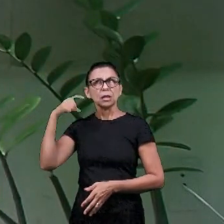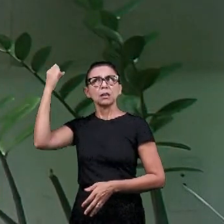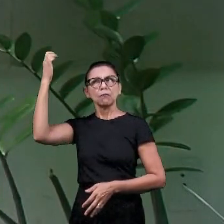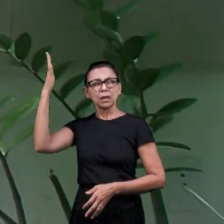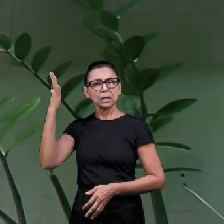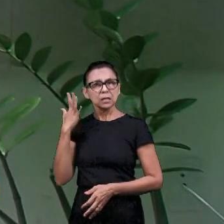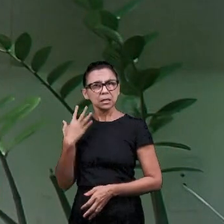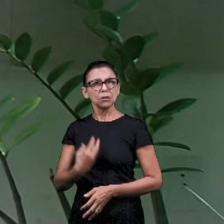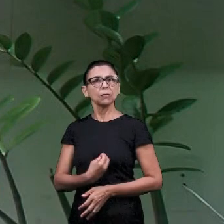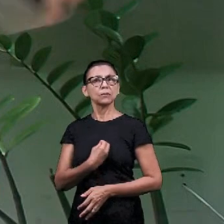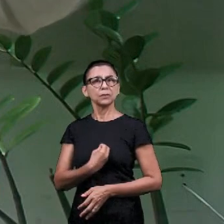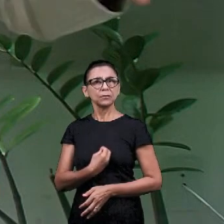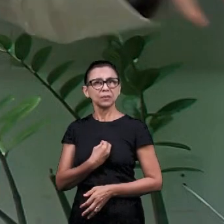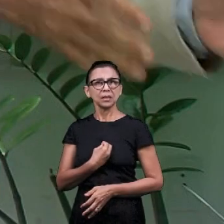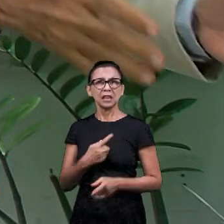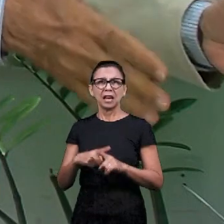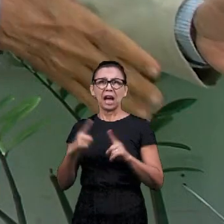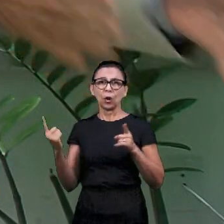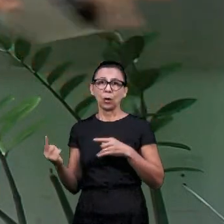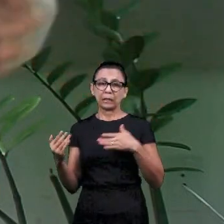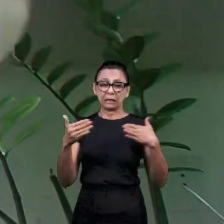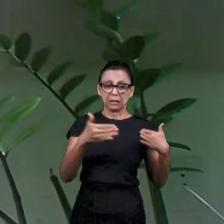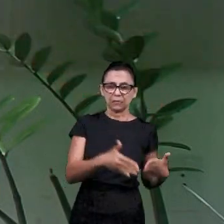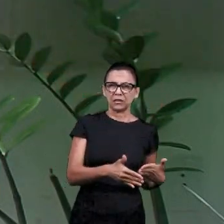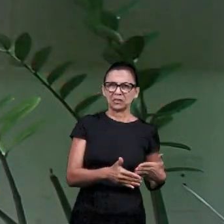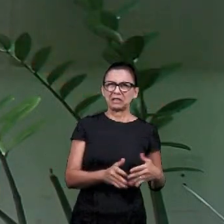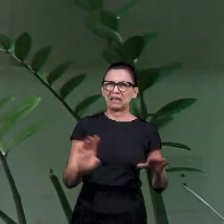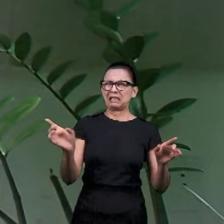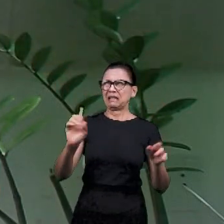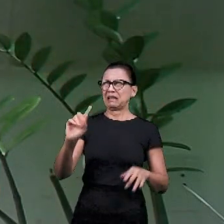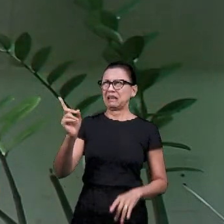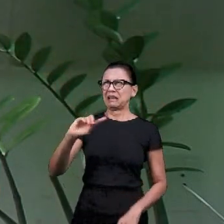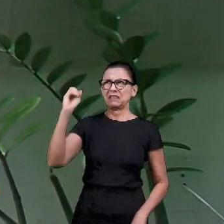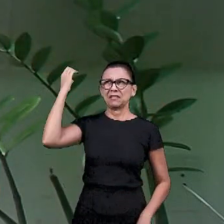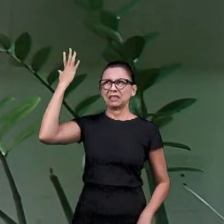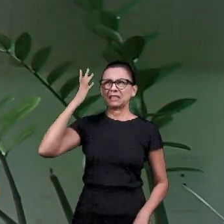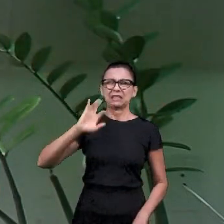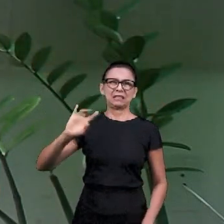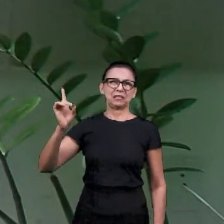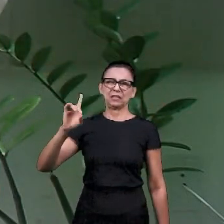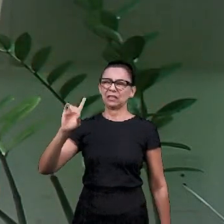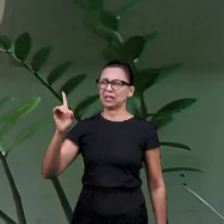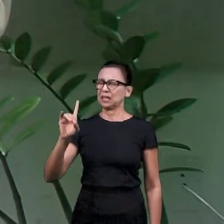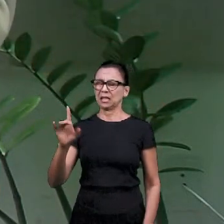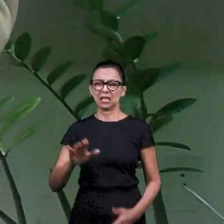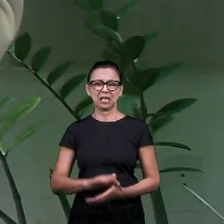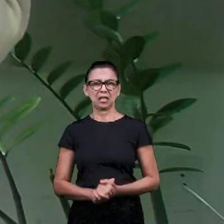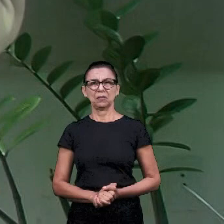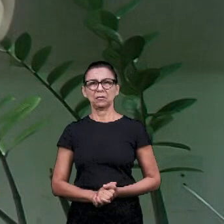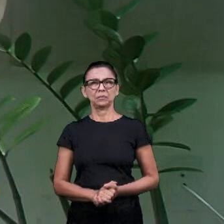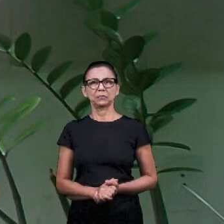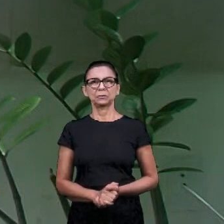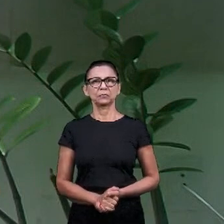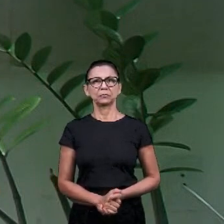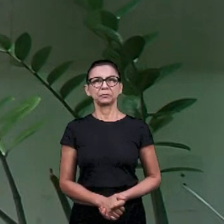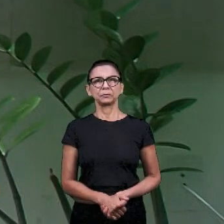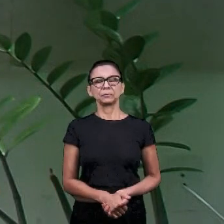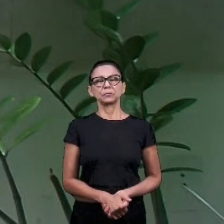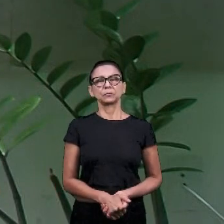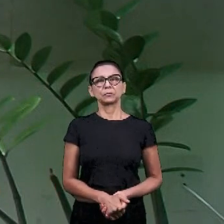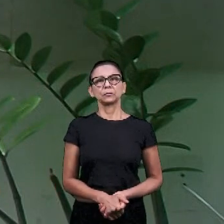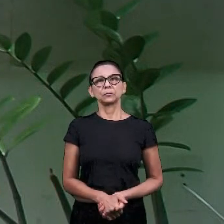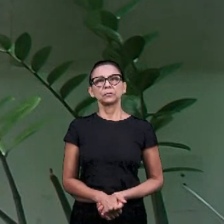sert plus dans la parole, que ce n'est pas cela, que la Bible, c'est ce qu'il pense maintenant. Donc, voyez bien, nous